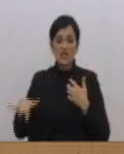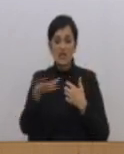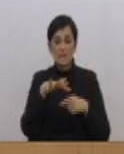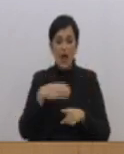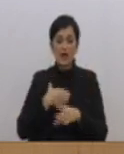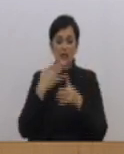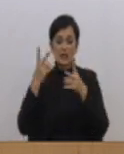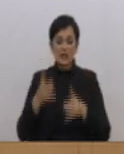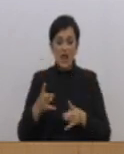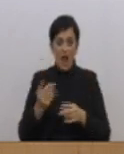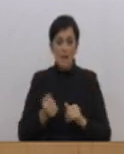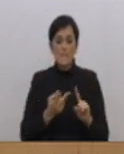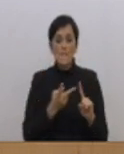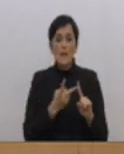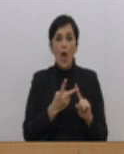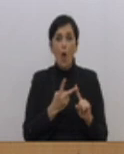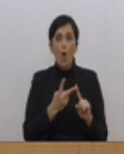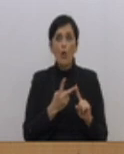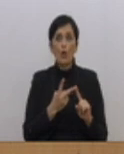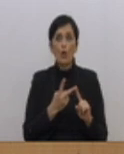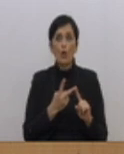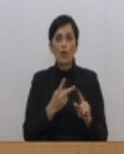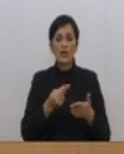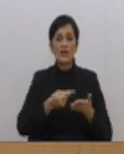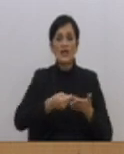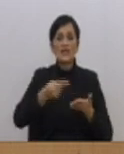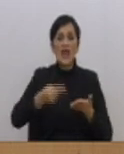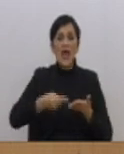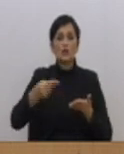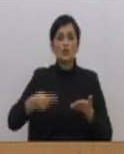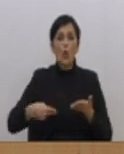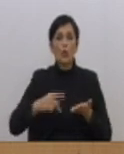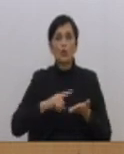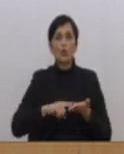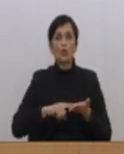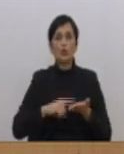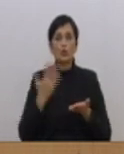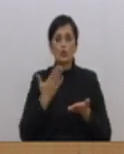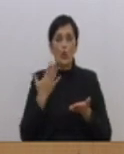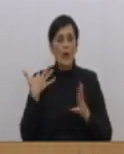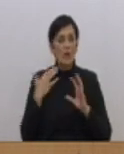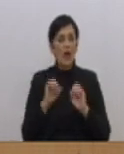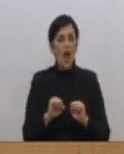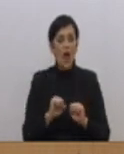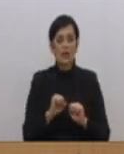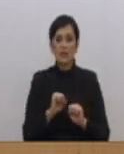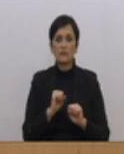ტრაგედია და მეორე რეზოლუცია რომელსაც ხარი არ დაუჭირეს.